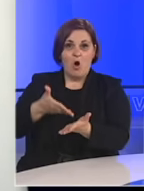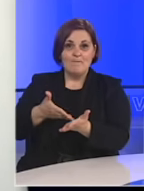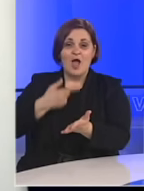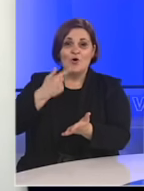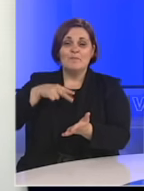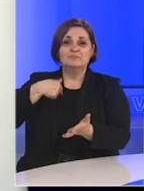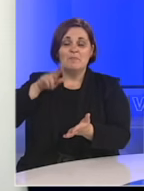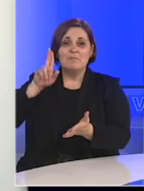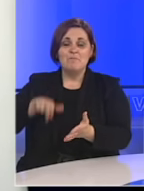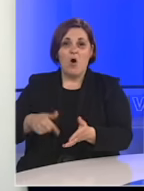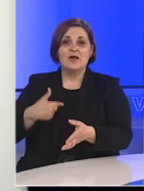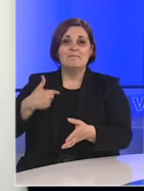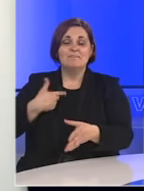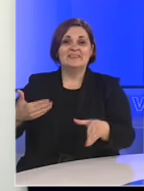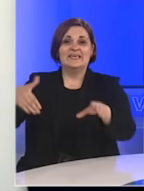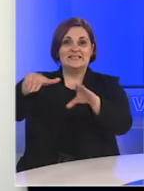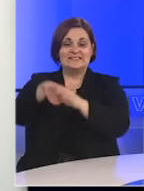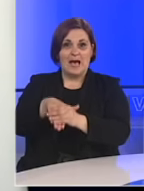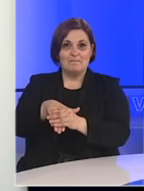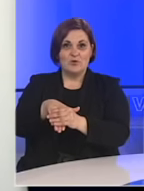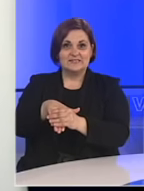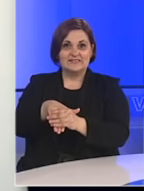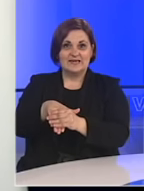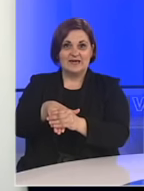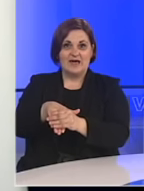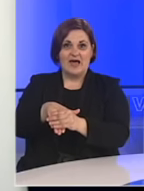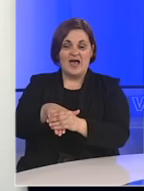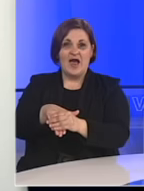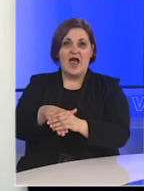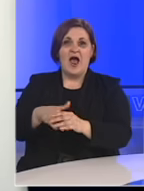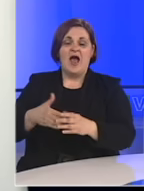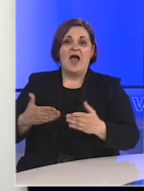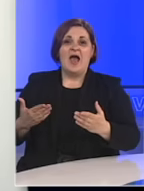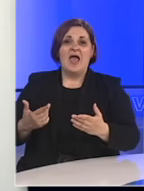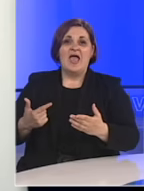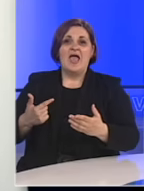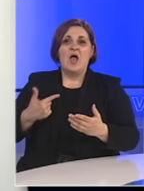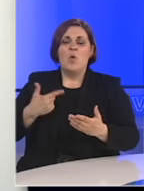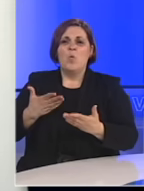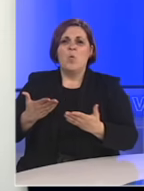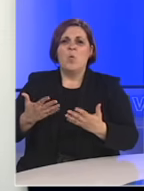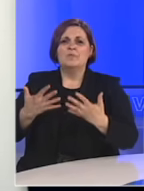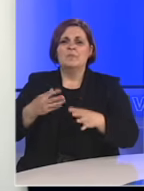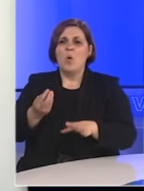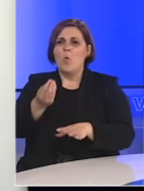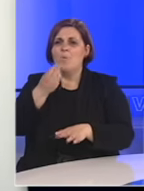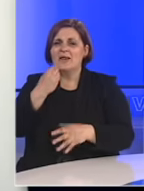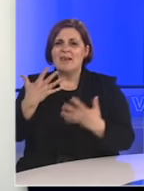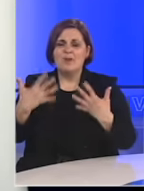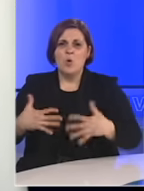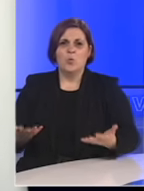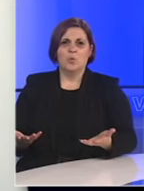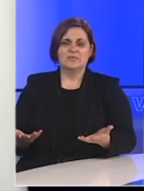bismo mi mogli biti zaposleni, dakle, u farmaceutskoj industriji, prehrambenoj